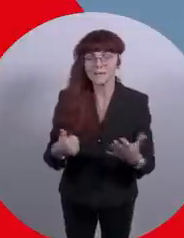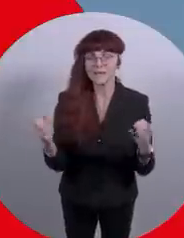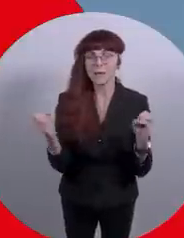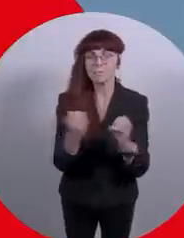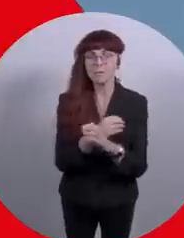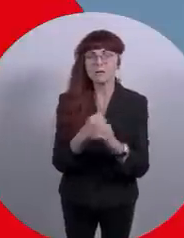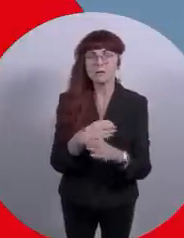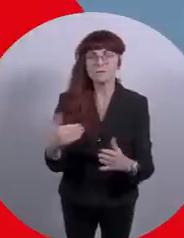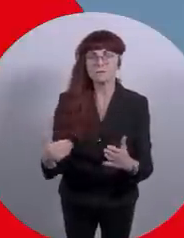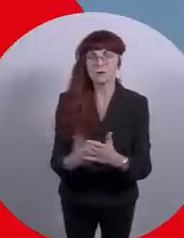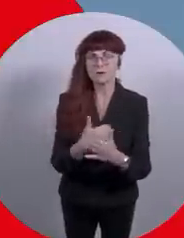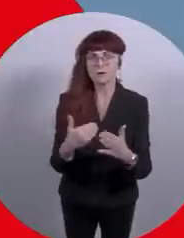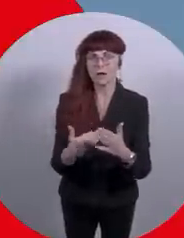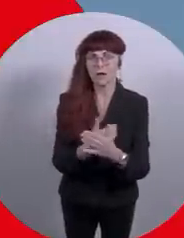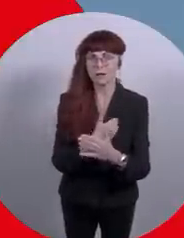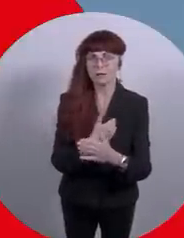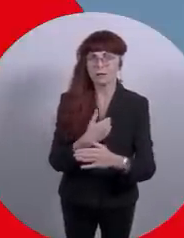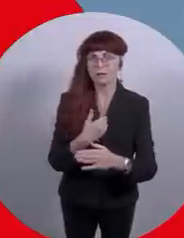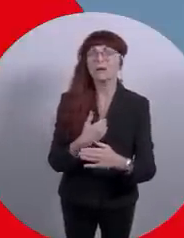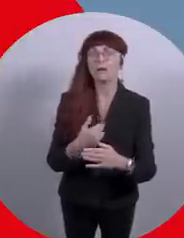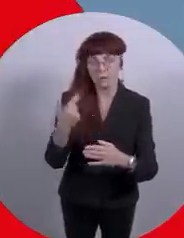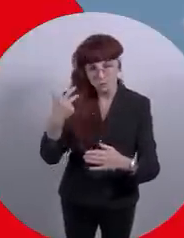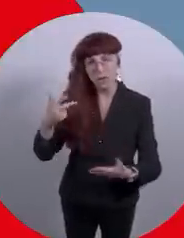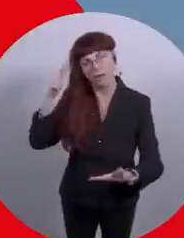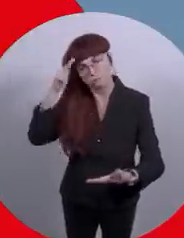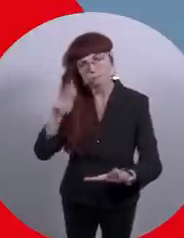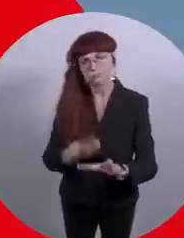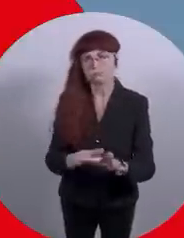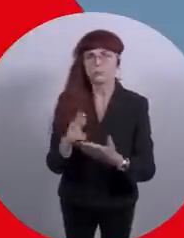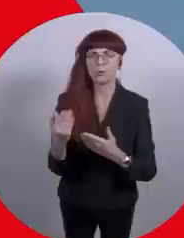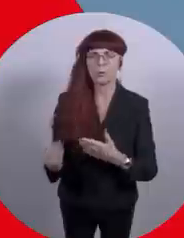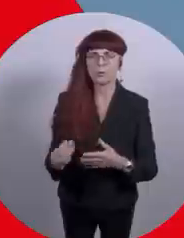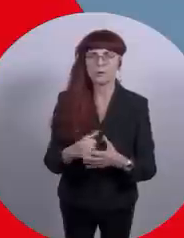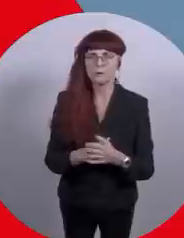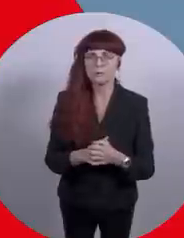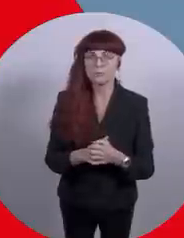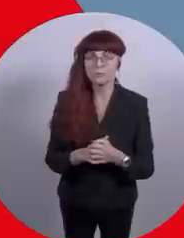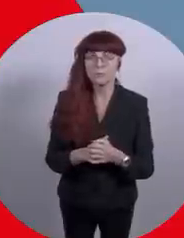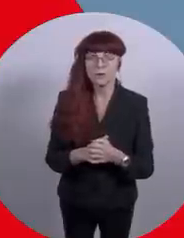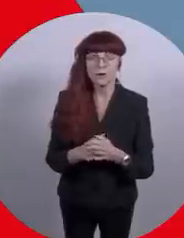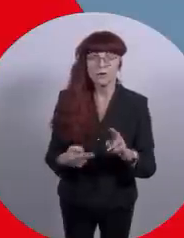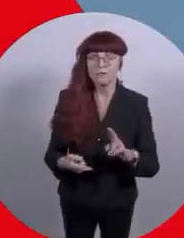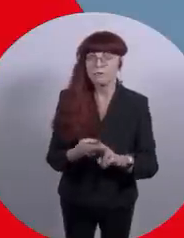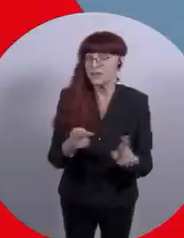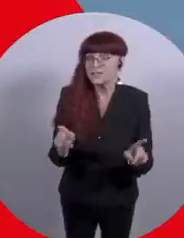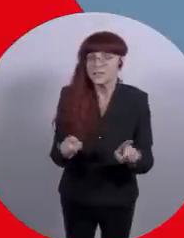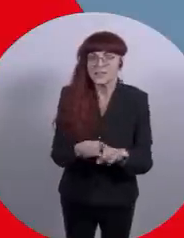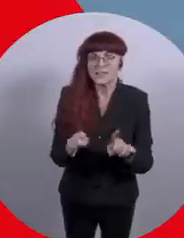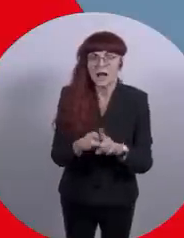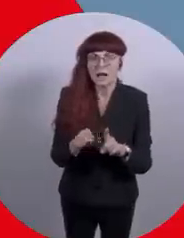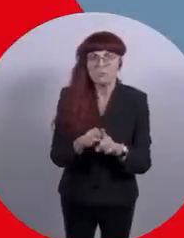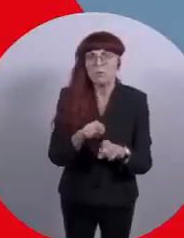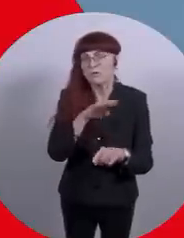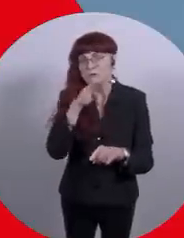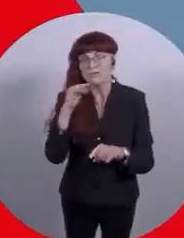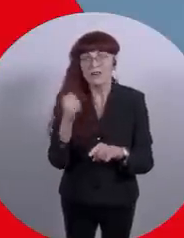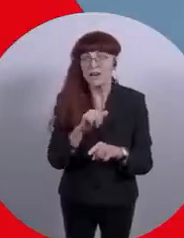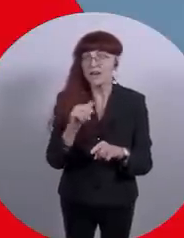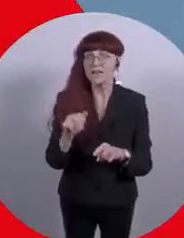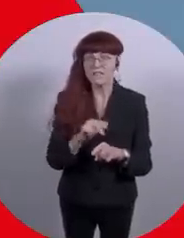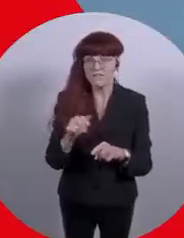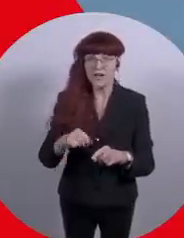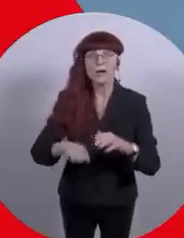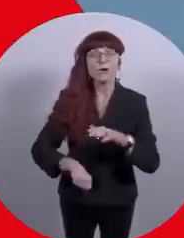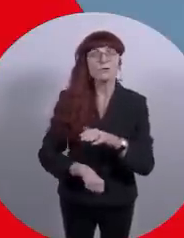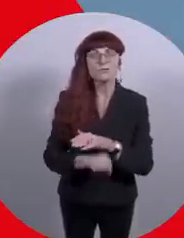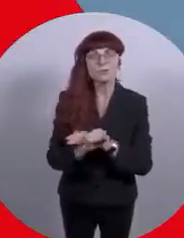medienvertreterinnen und Vertreter akkreditiert also nahezu so viel wie bei einem Fußball-Weltmeisterschaft